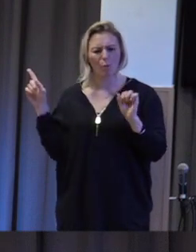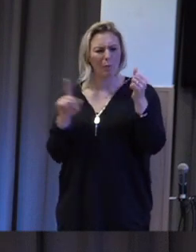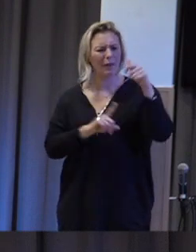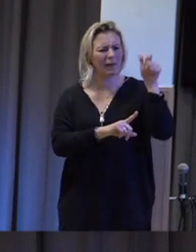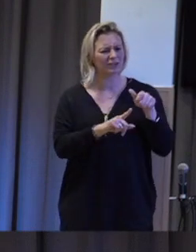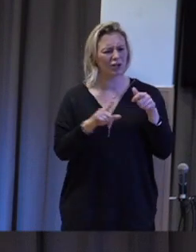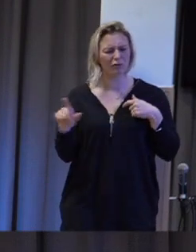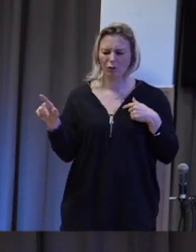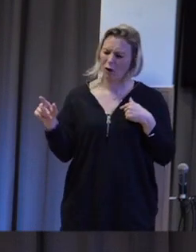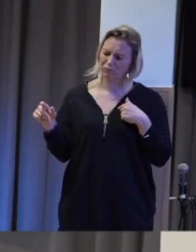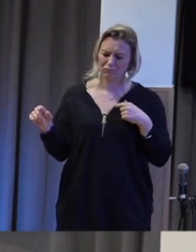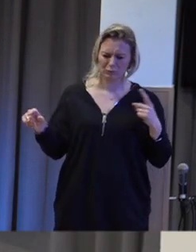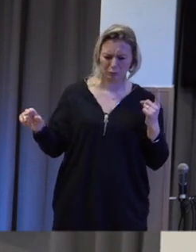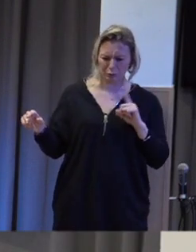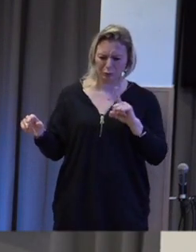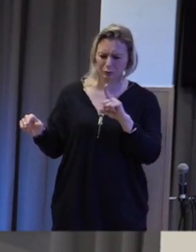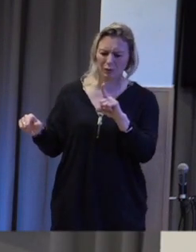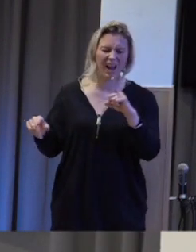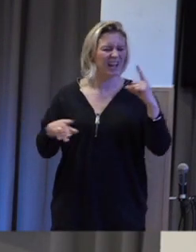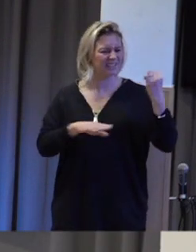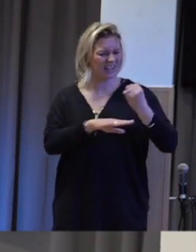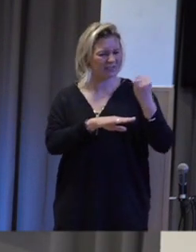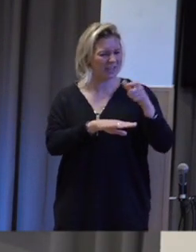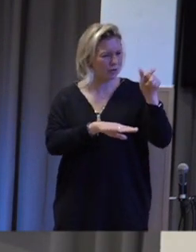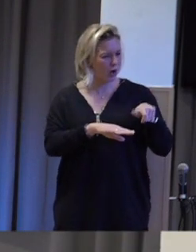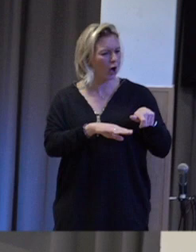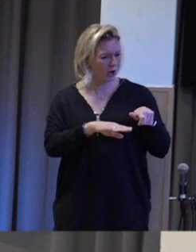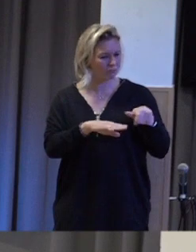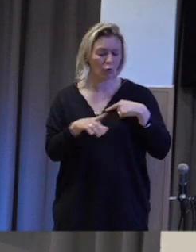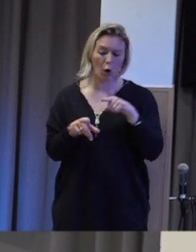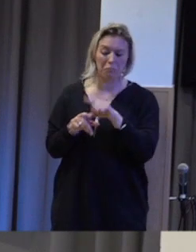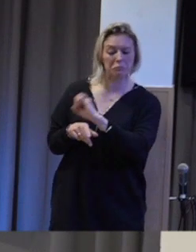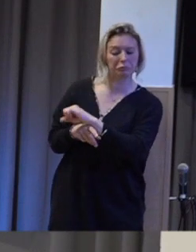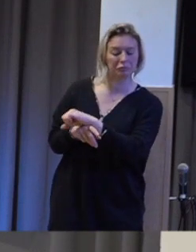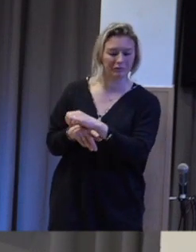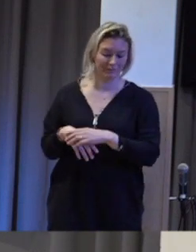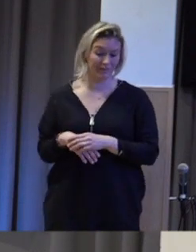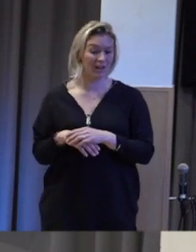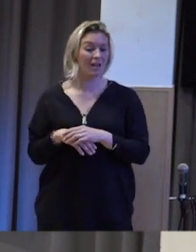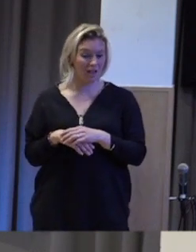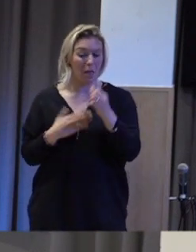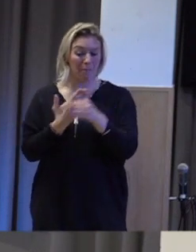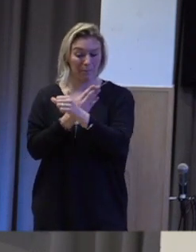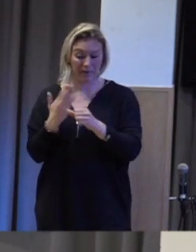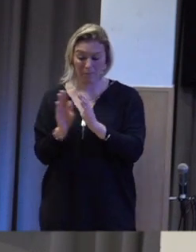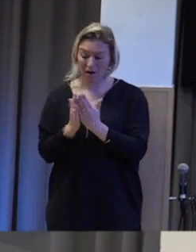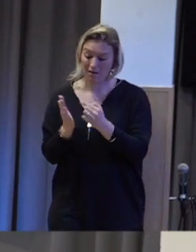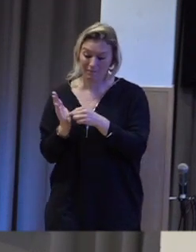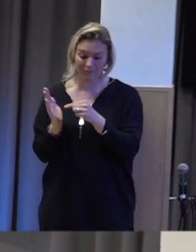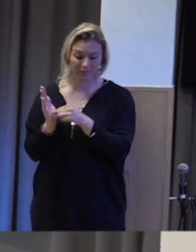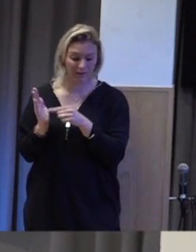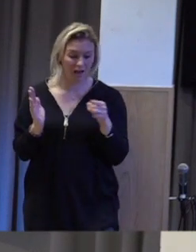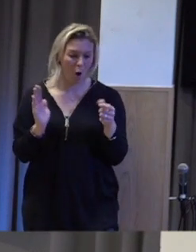sacrificateur. Or, il se trouve que quand nous lisons dans la Bible, le rôle de celui-ci, il est une